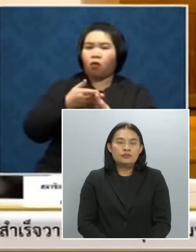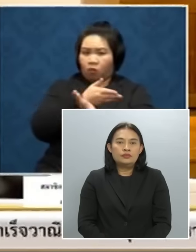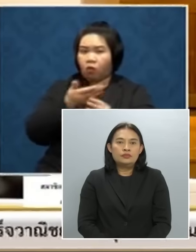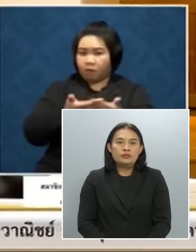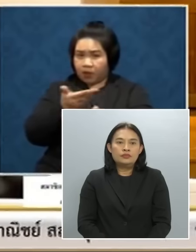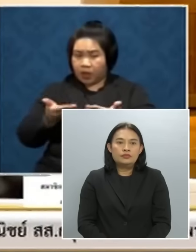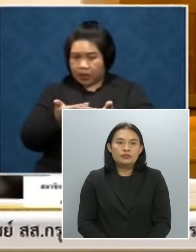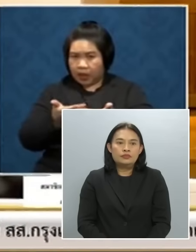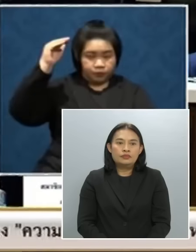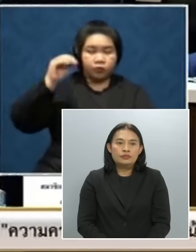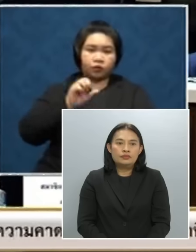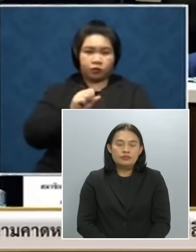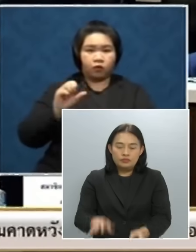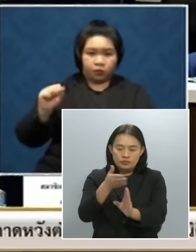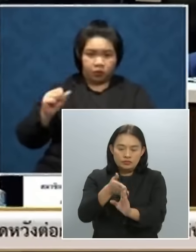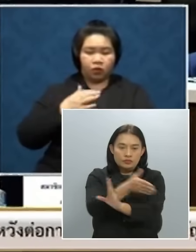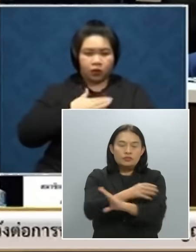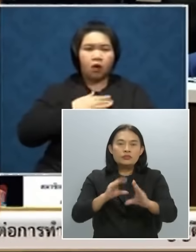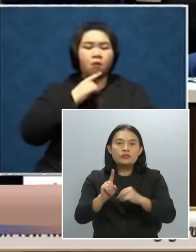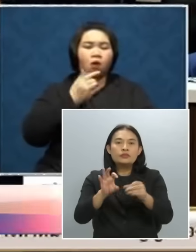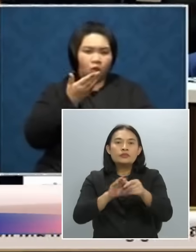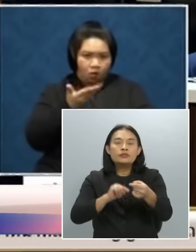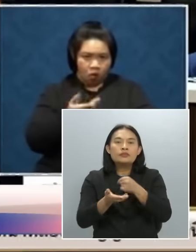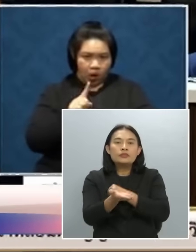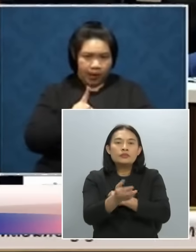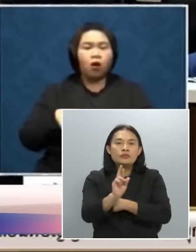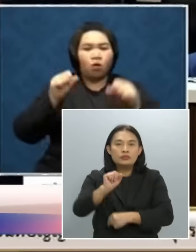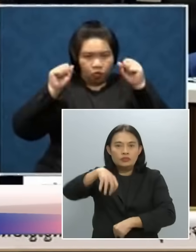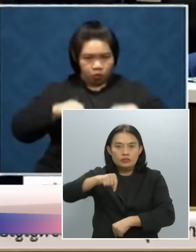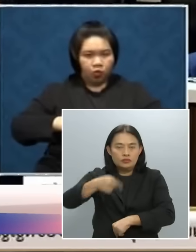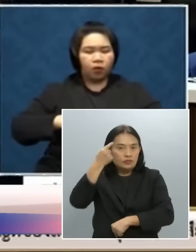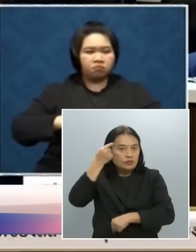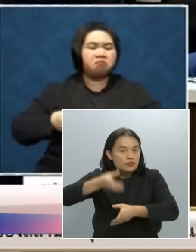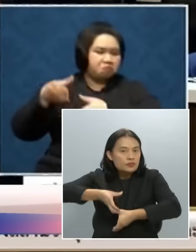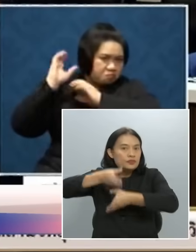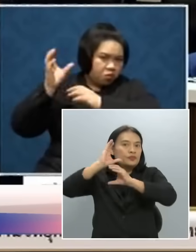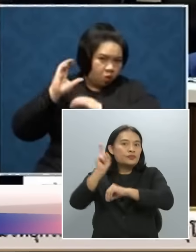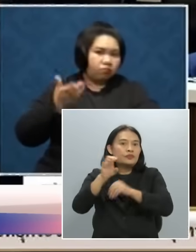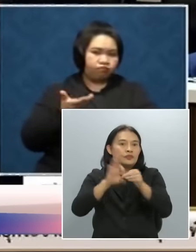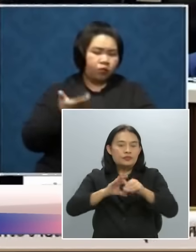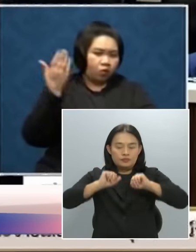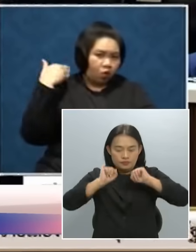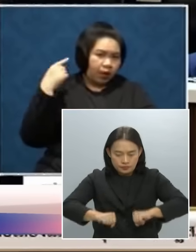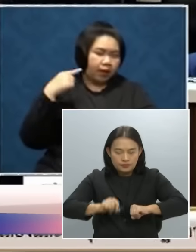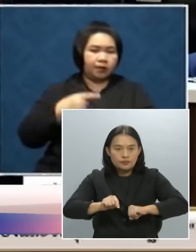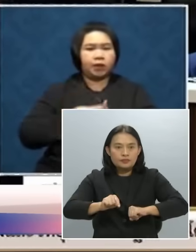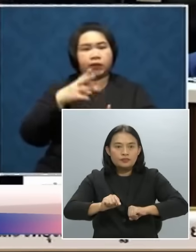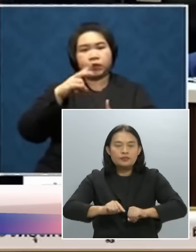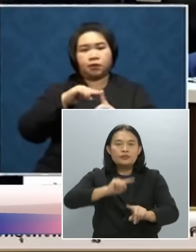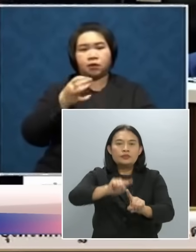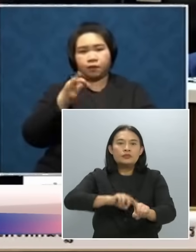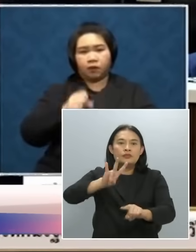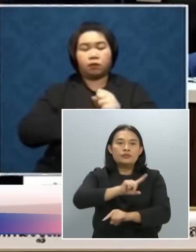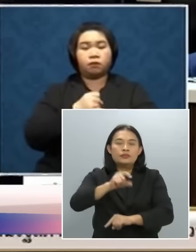ต่อไปมากกว่านี้ครับผมขอให้รัฐสภามีมติทบทวนพิจารณานะครับในการลงมติเมื่อวันที่ 19กรกฎาคม